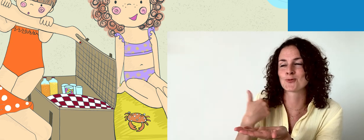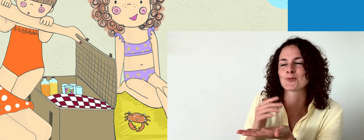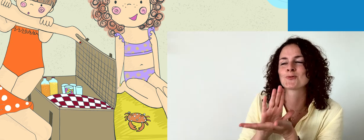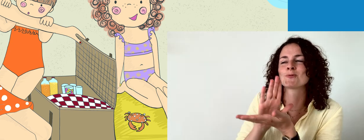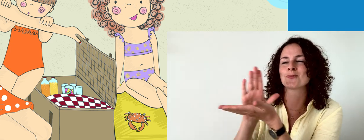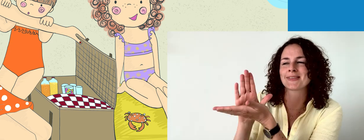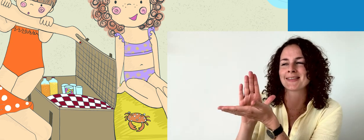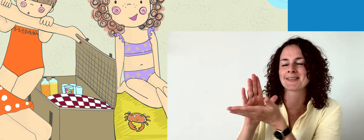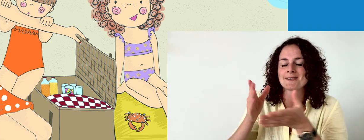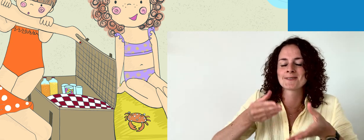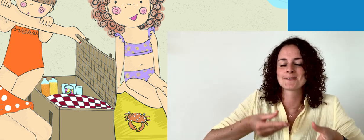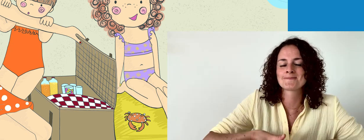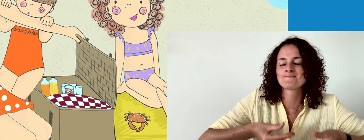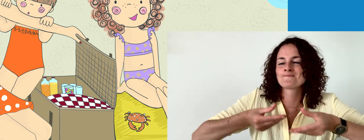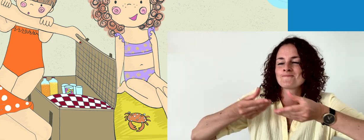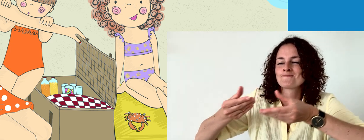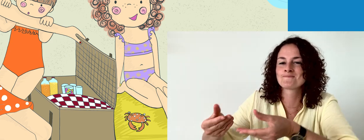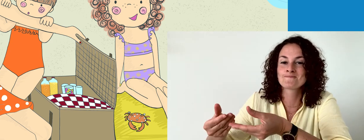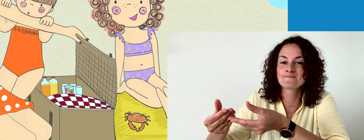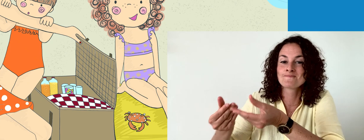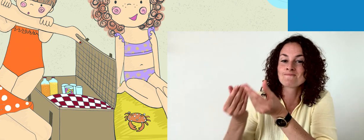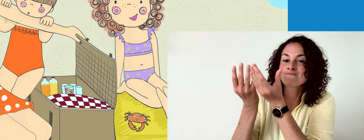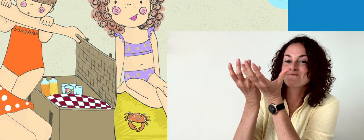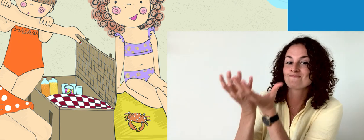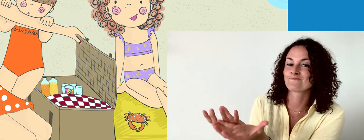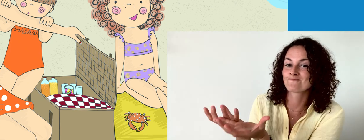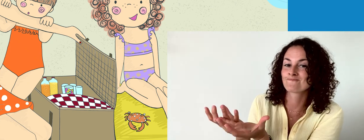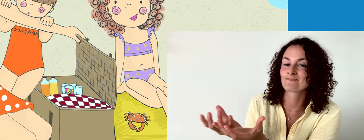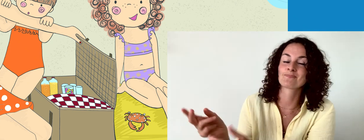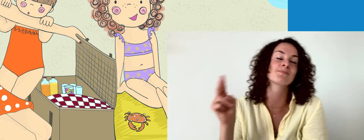de boterhammen uitpakt En laat zien wat ertussen steekt